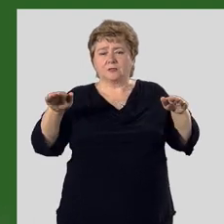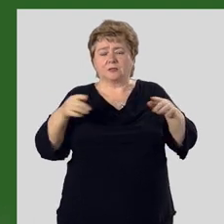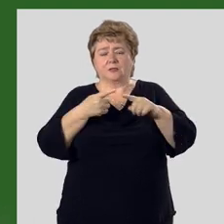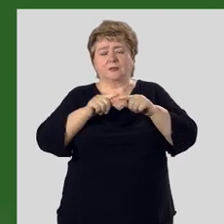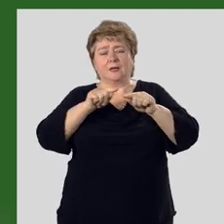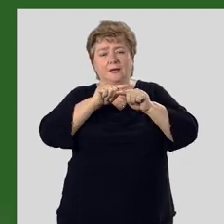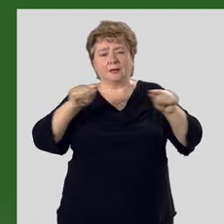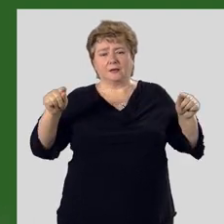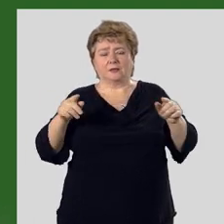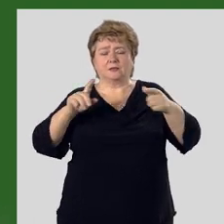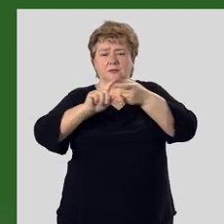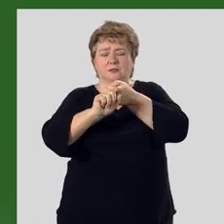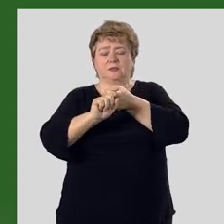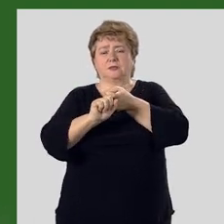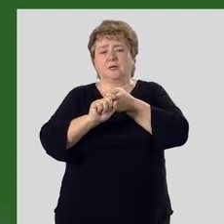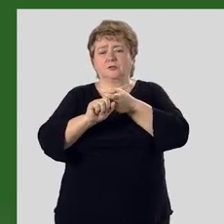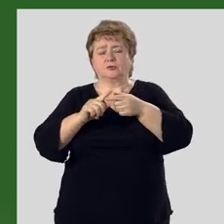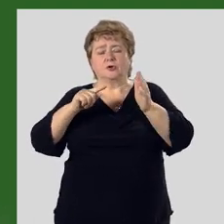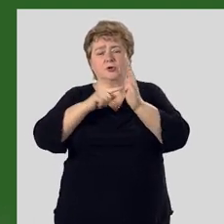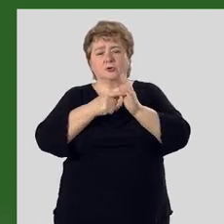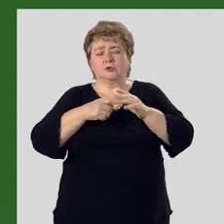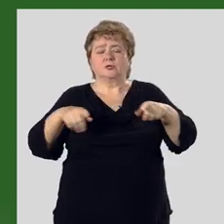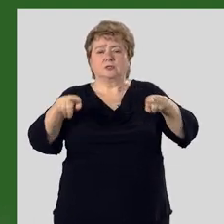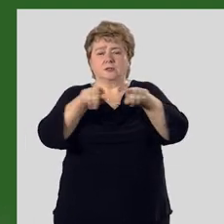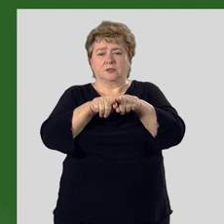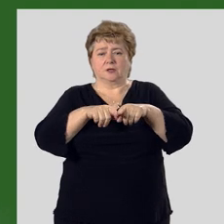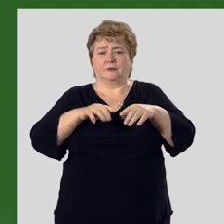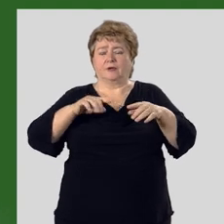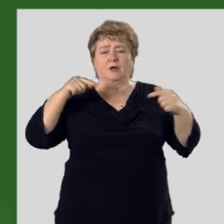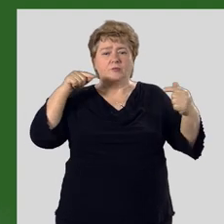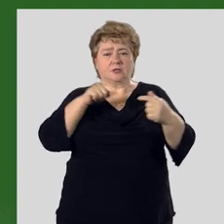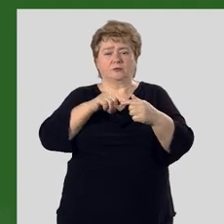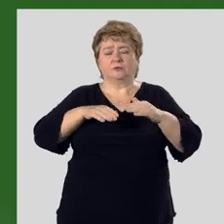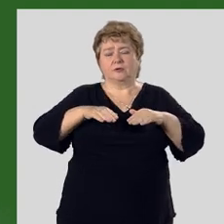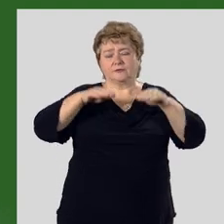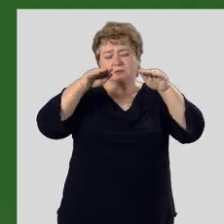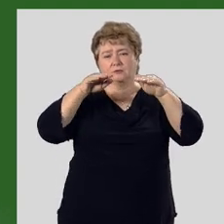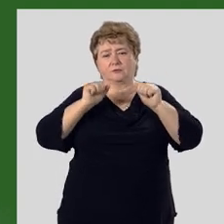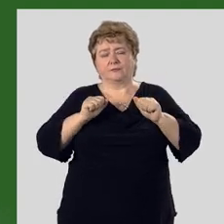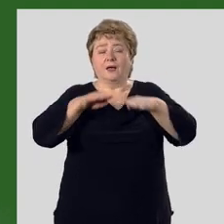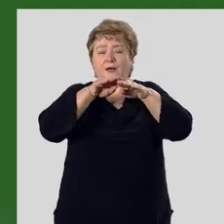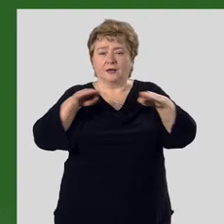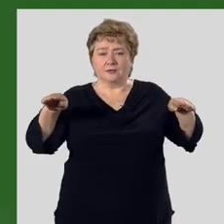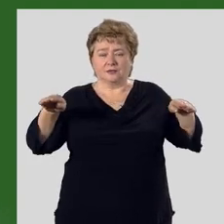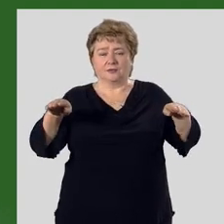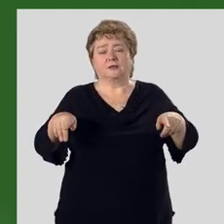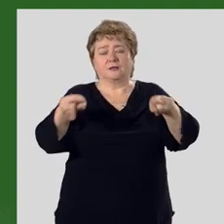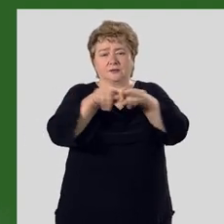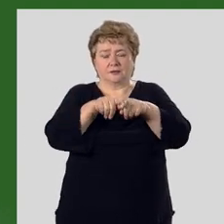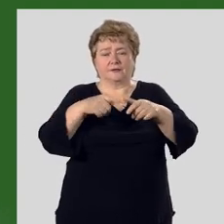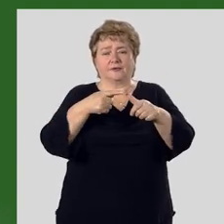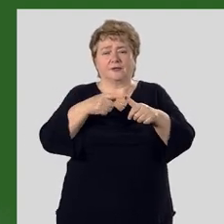Горизонтали – это линии, соединяющие точки с одинаковой абсолютной высотой. Горизонтали